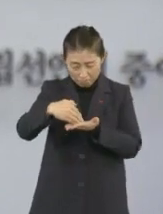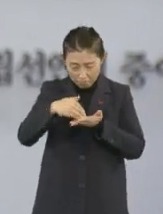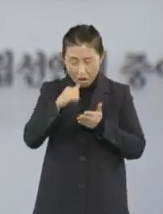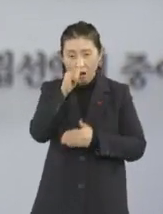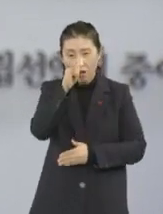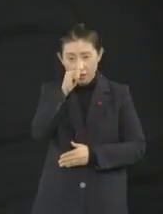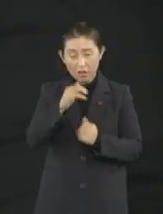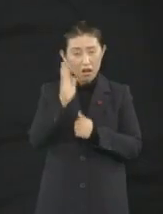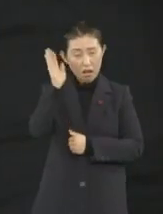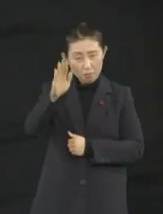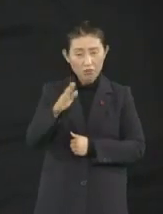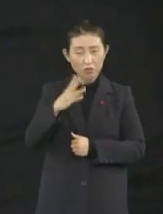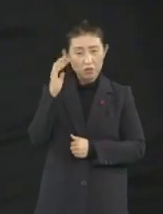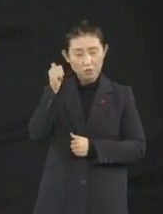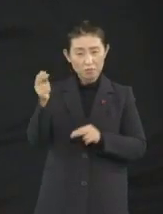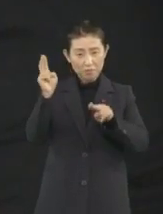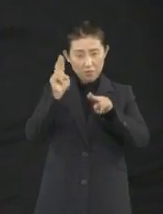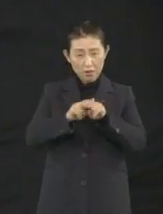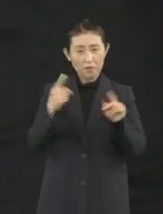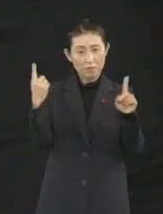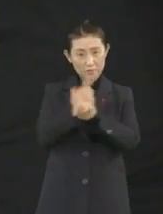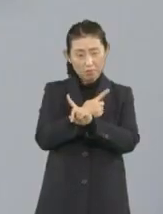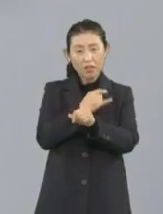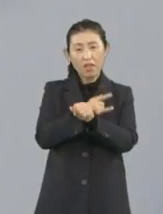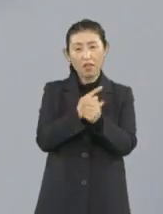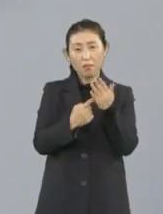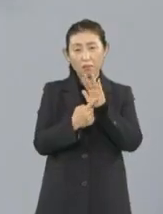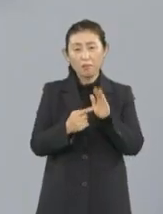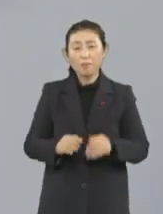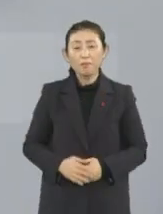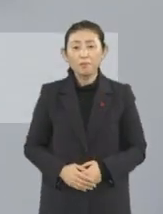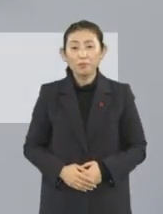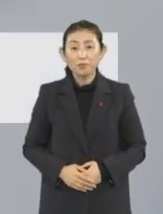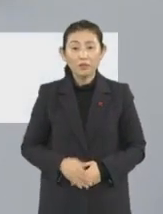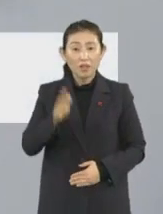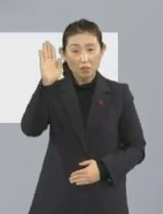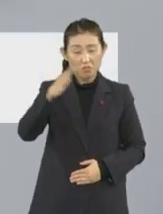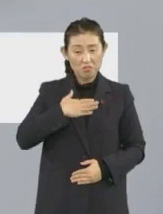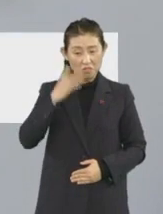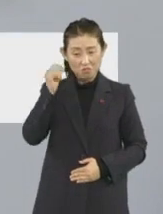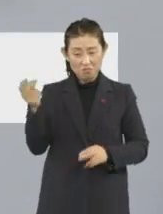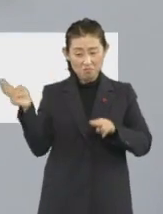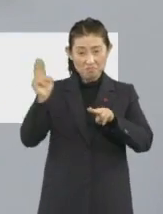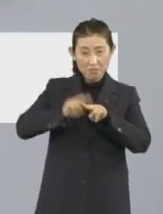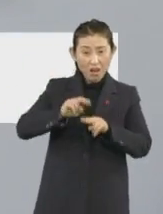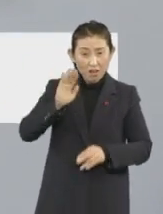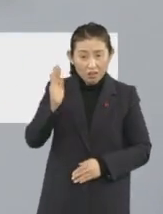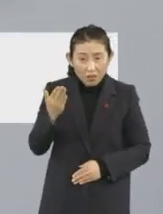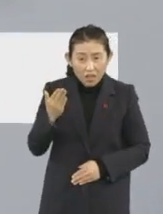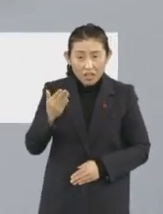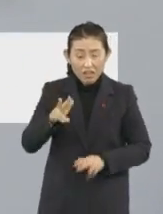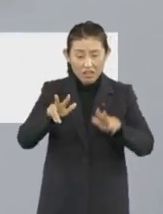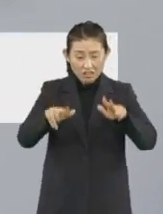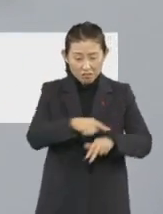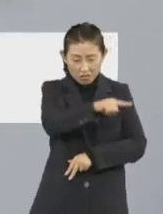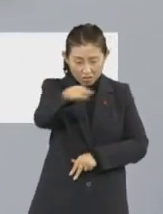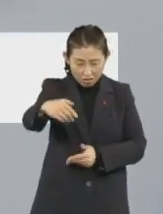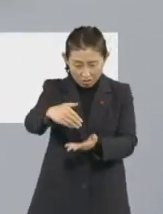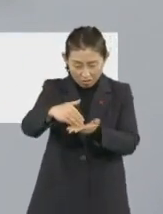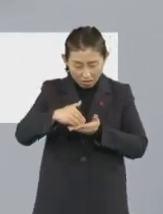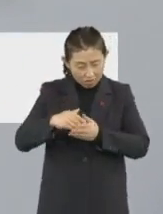있다며 대대적 손질을 예고했습니다 향후 차기 정부를 담당하게 되면 이거 현장의